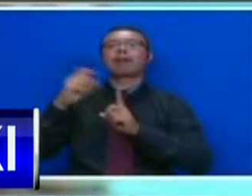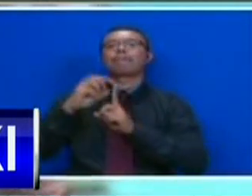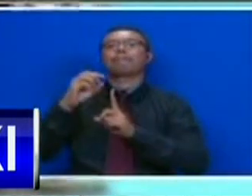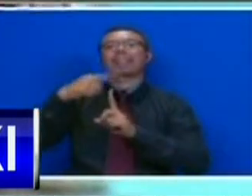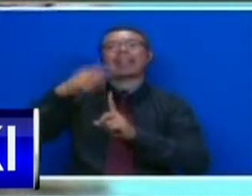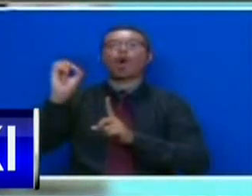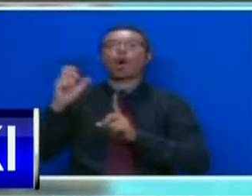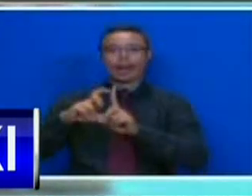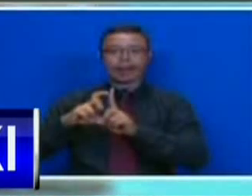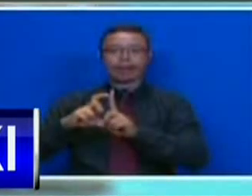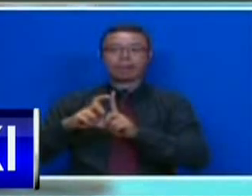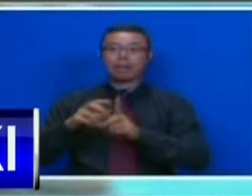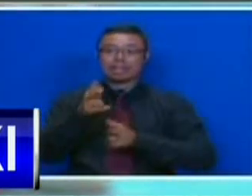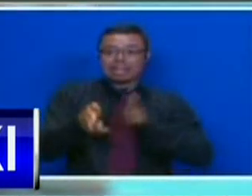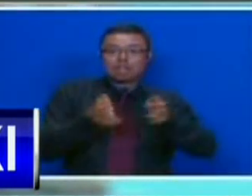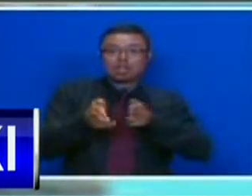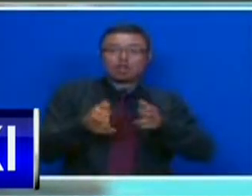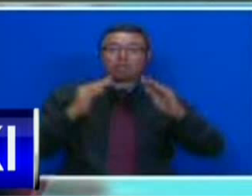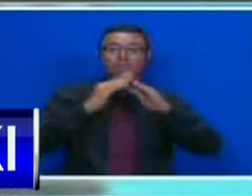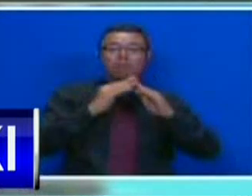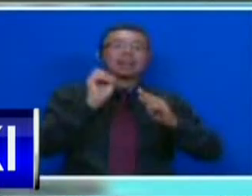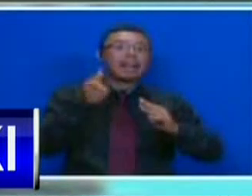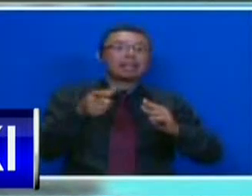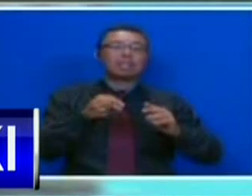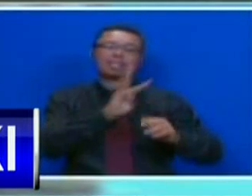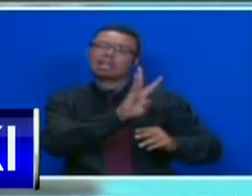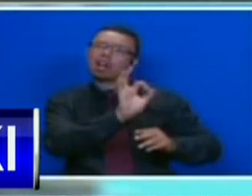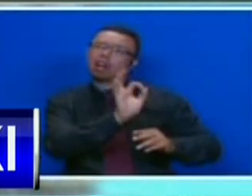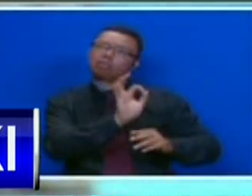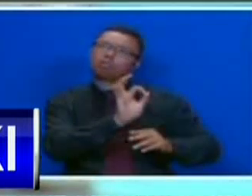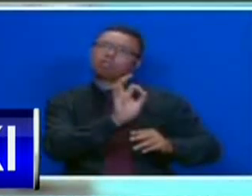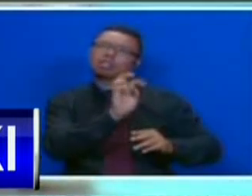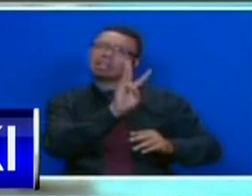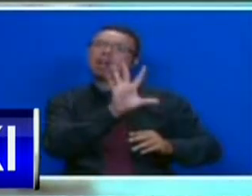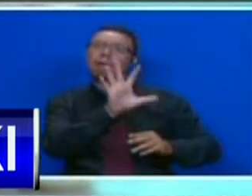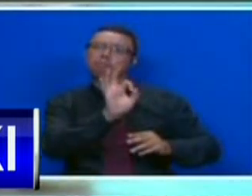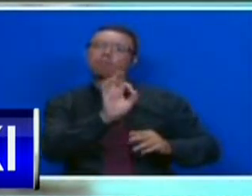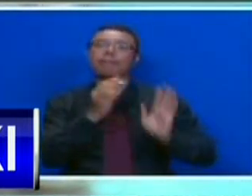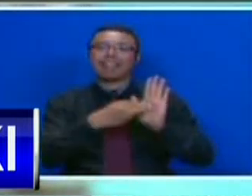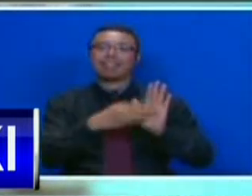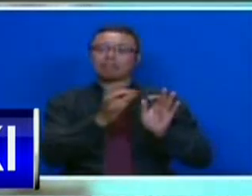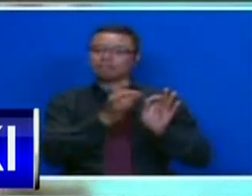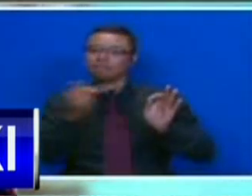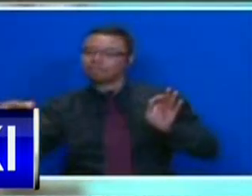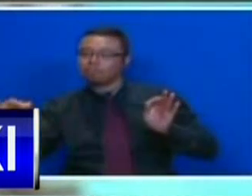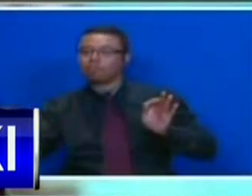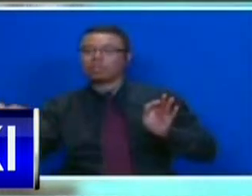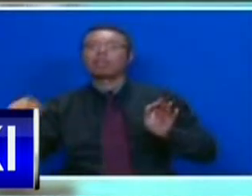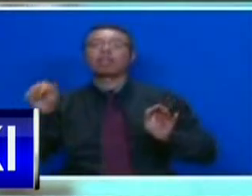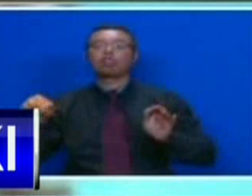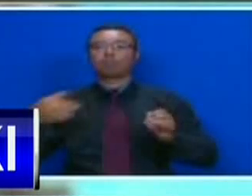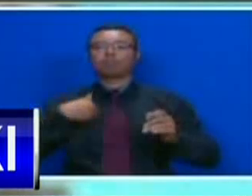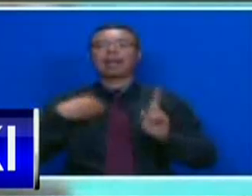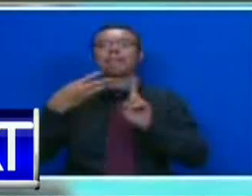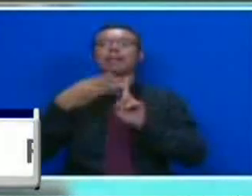termas ada stasiun-stasiun maka radius 350 m dari stasiun itu itu dikuasai oleh